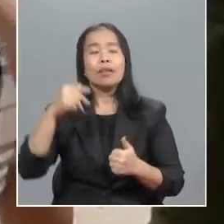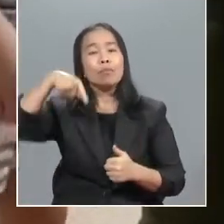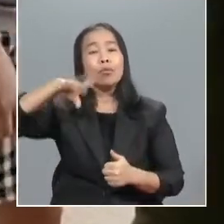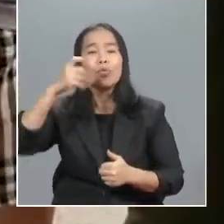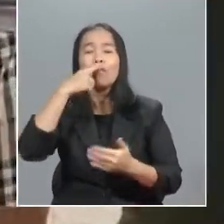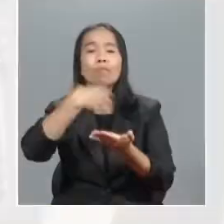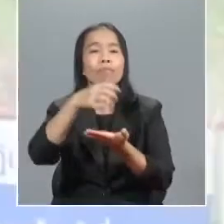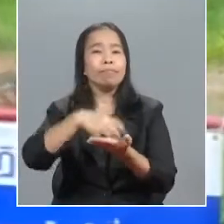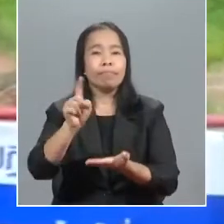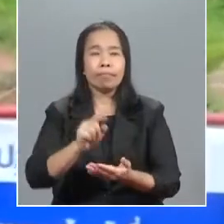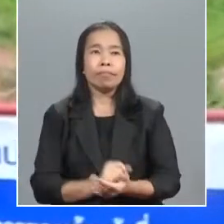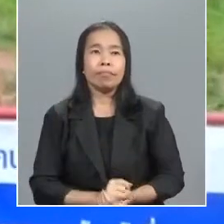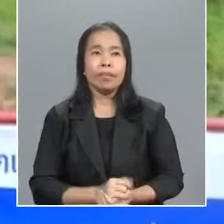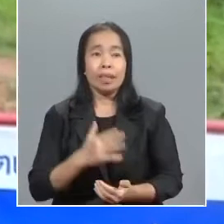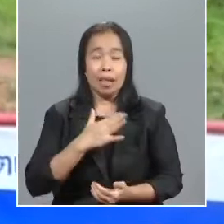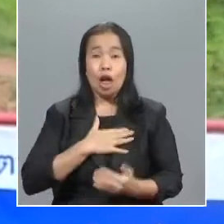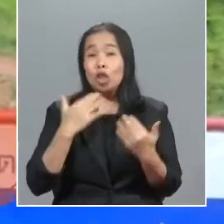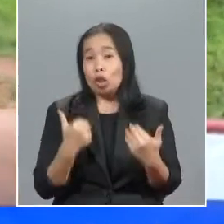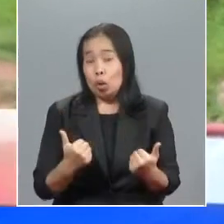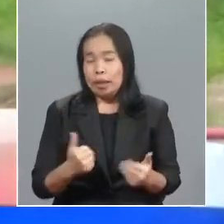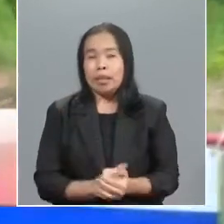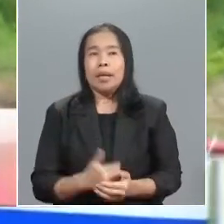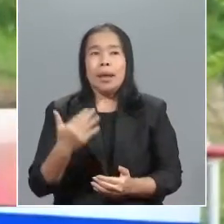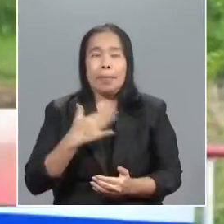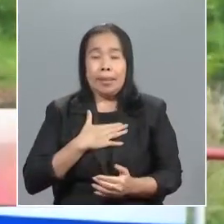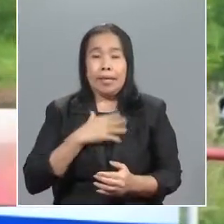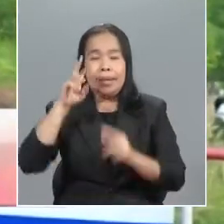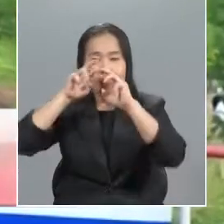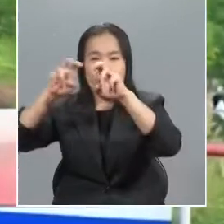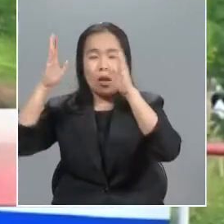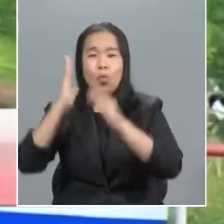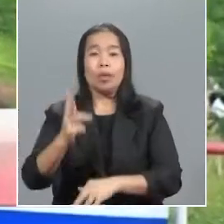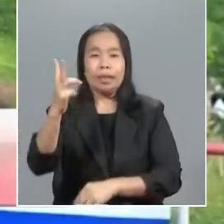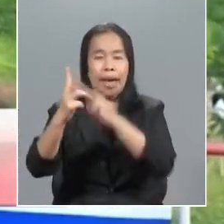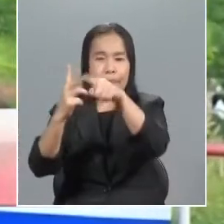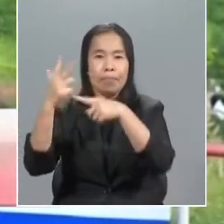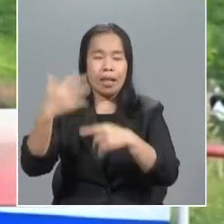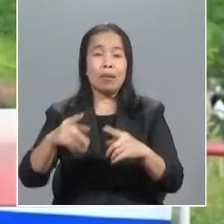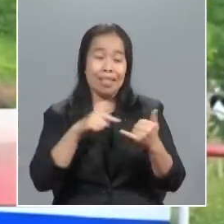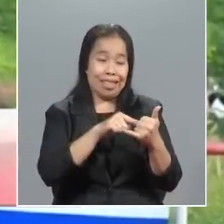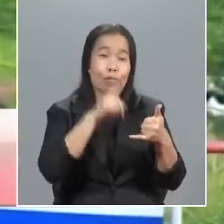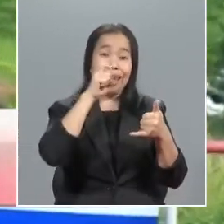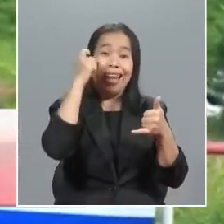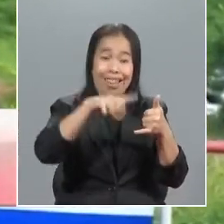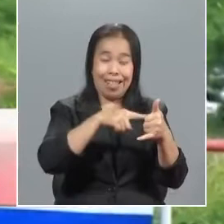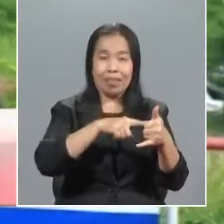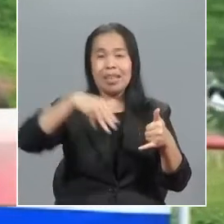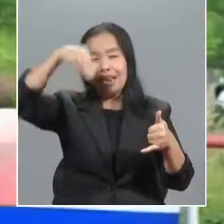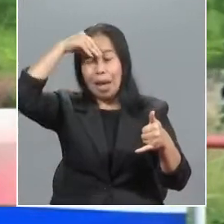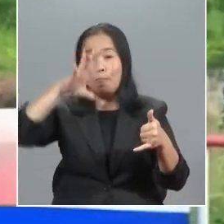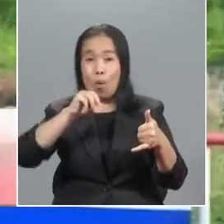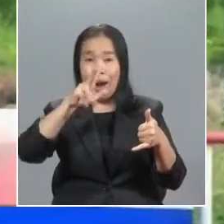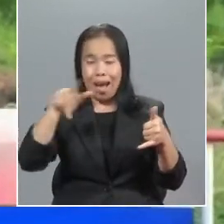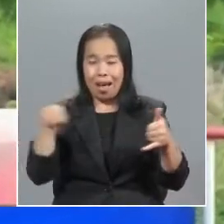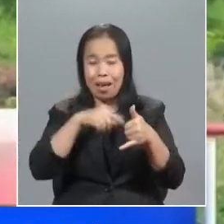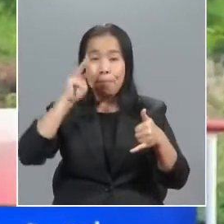ณตอนนี้นะครับเราก็มีการดำเนินคดีไปแล้ว3คนนะครับ ในส่วนข้อหาเพิ่มเติมก็คงต้องแจ้งข้อหาเรื่องร่วมกัน